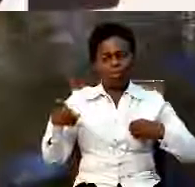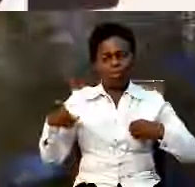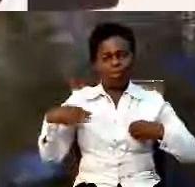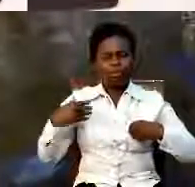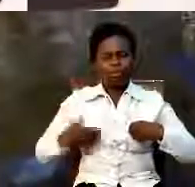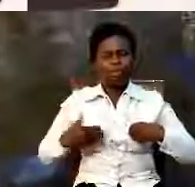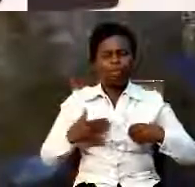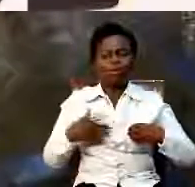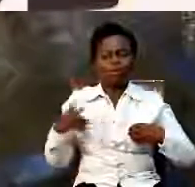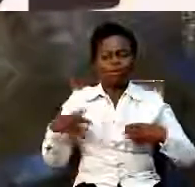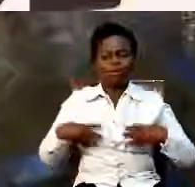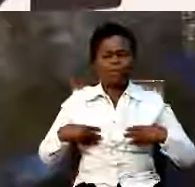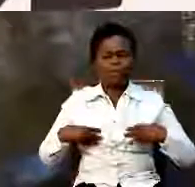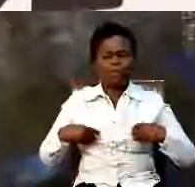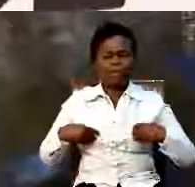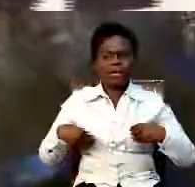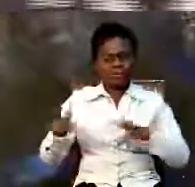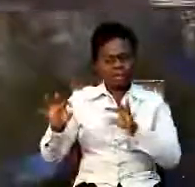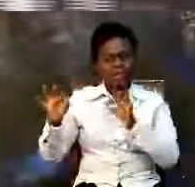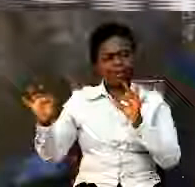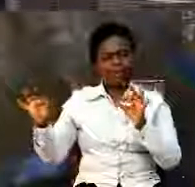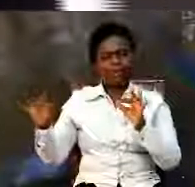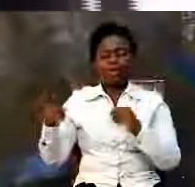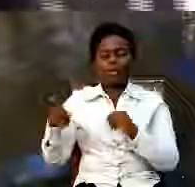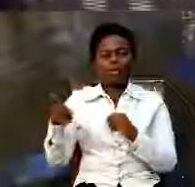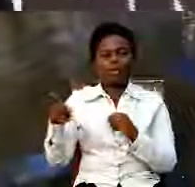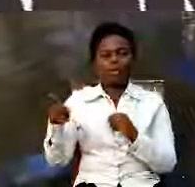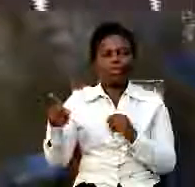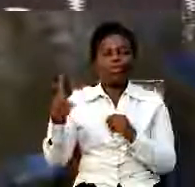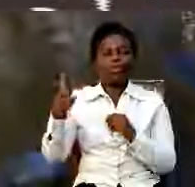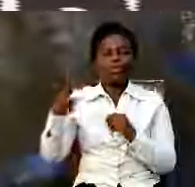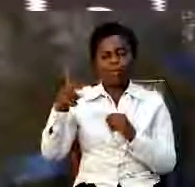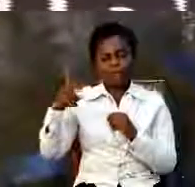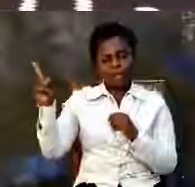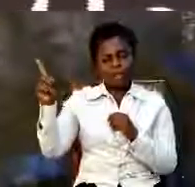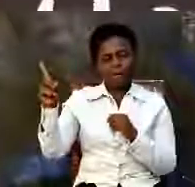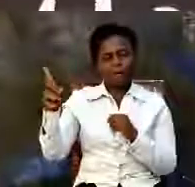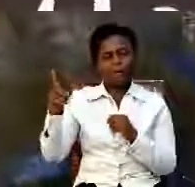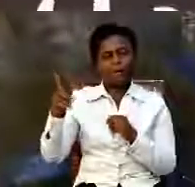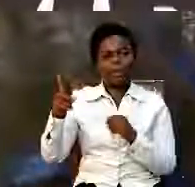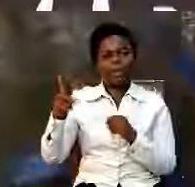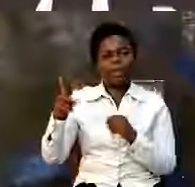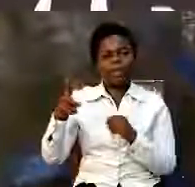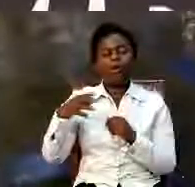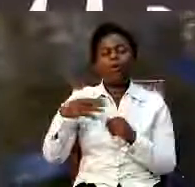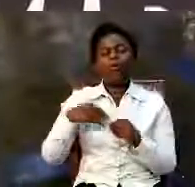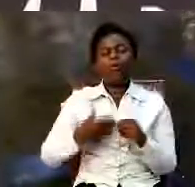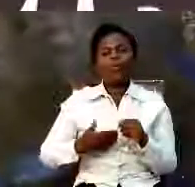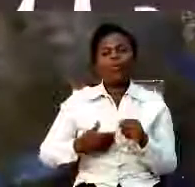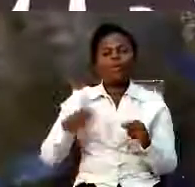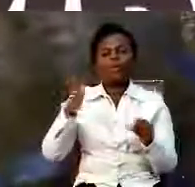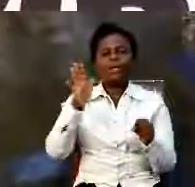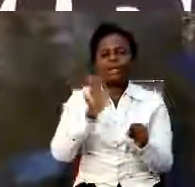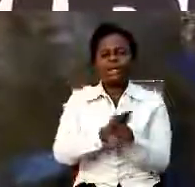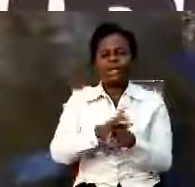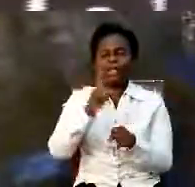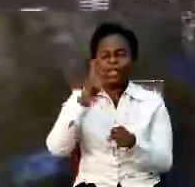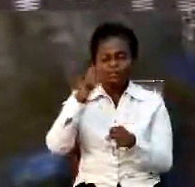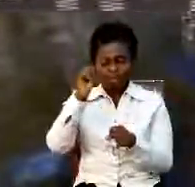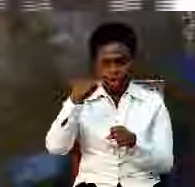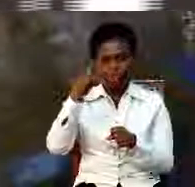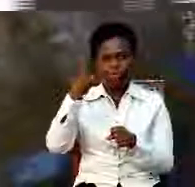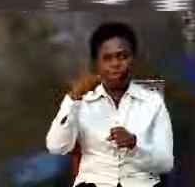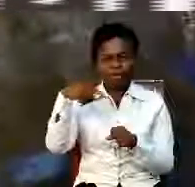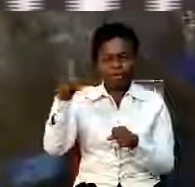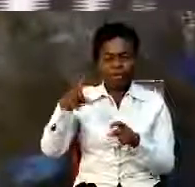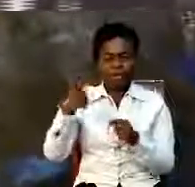mimi namkubali. Yuko sawa. Huyu yuko sawa. Wanawake wengi inawezekana yuko sawa, lakini huyu wa kwangu, huyu yuko